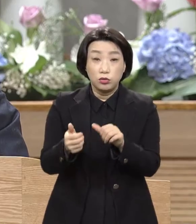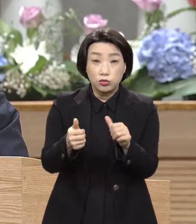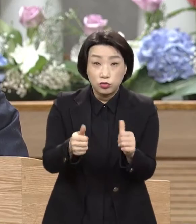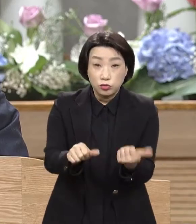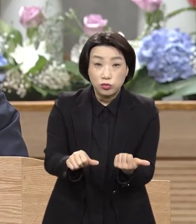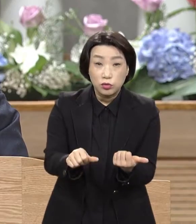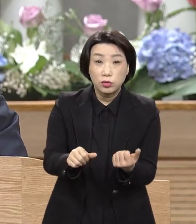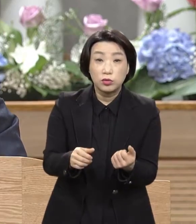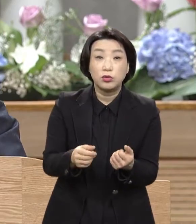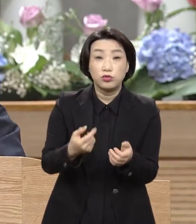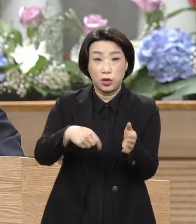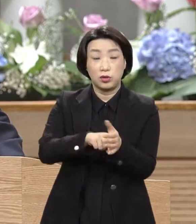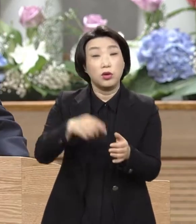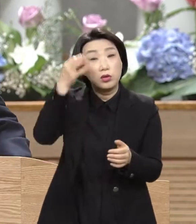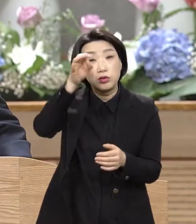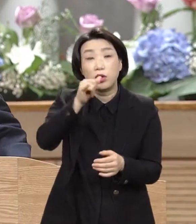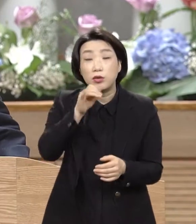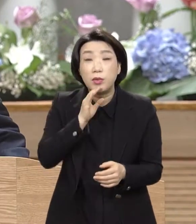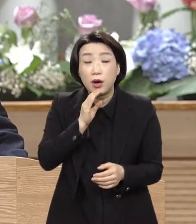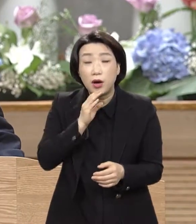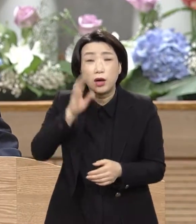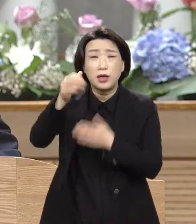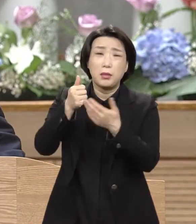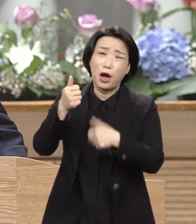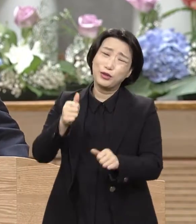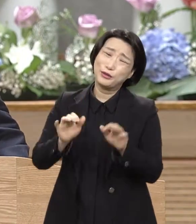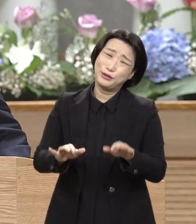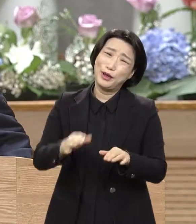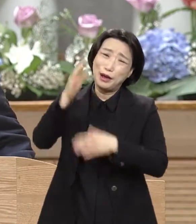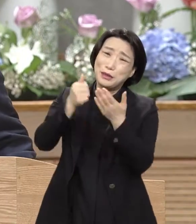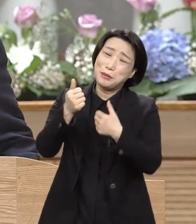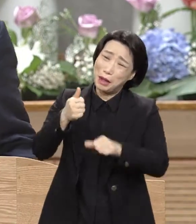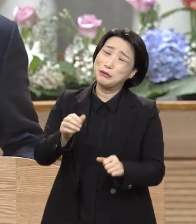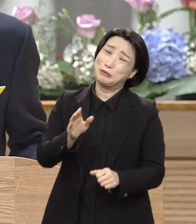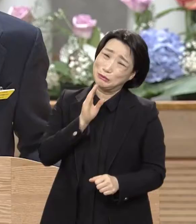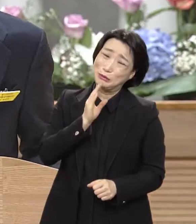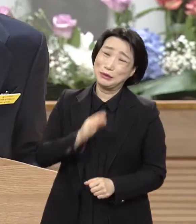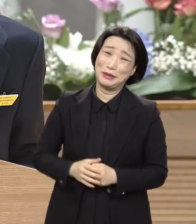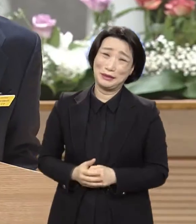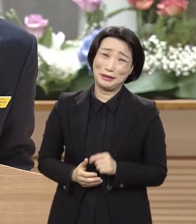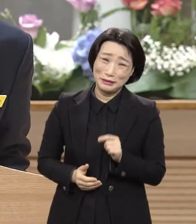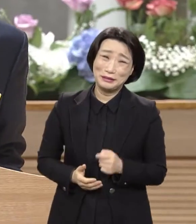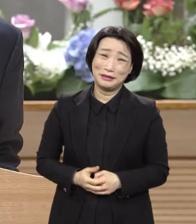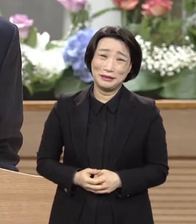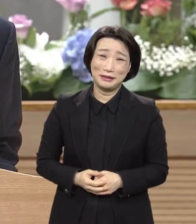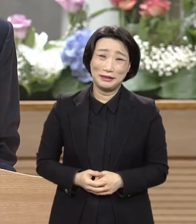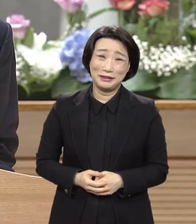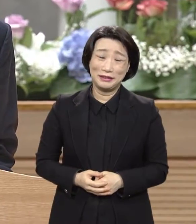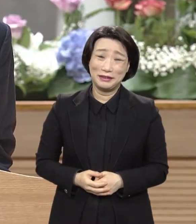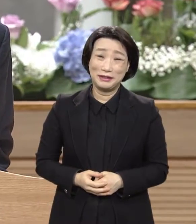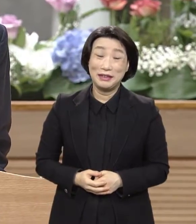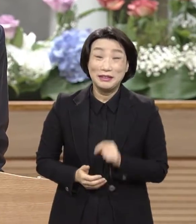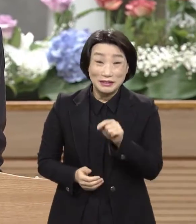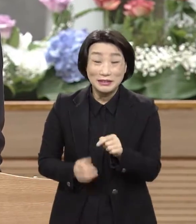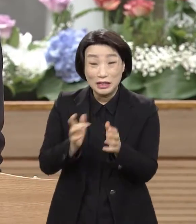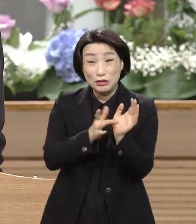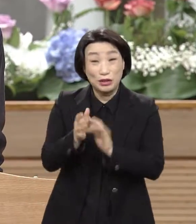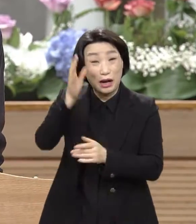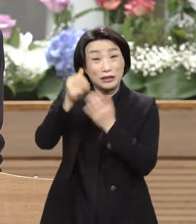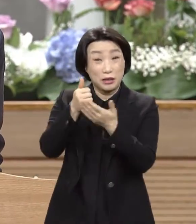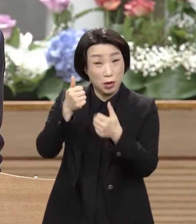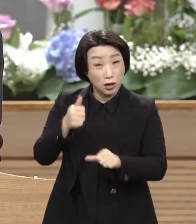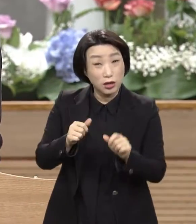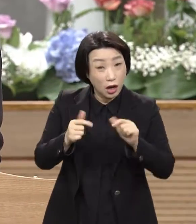죽으려고 시인하는데 하나님의 아들이 하나님의 아들임이 사실이다 이 말입니다. 그가 하나님의